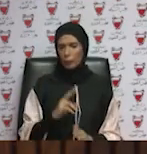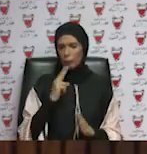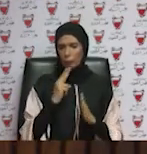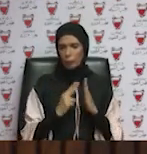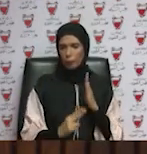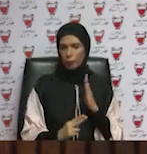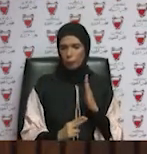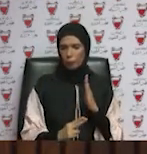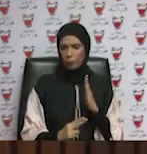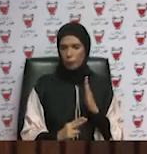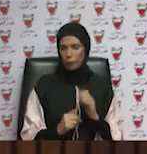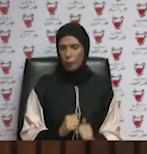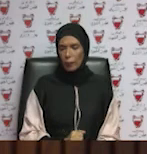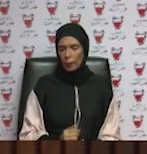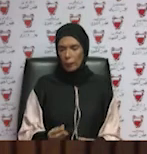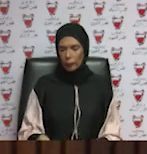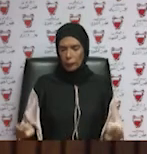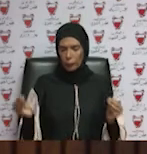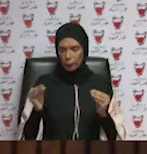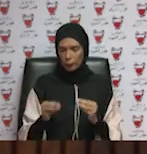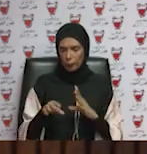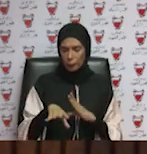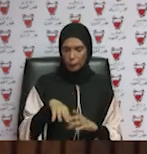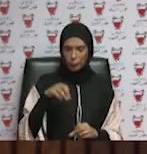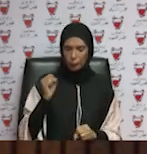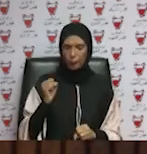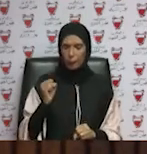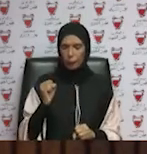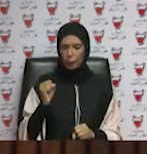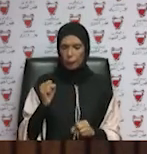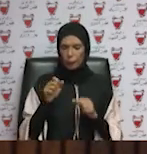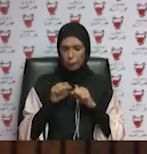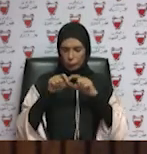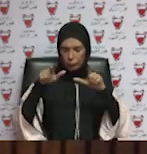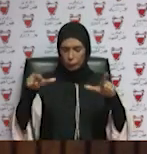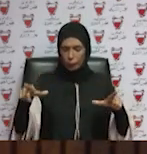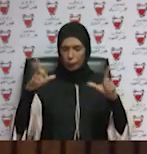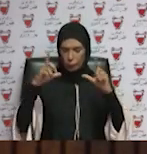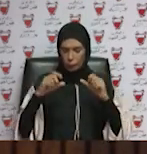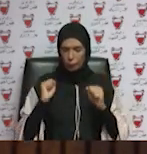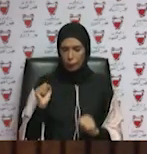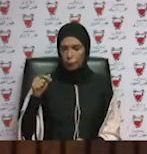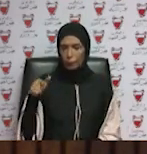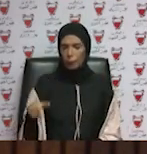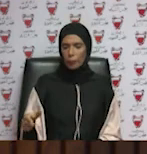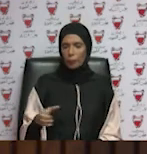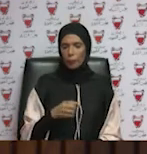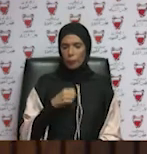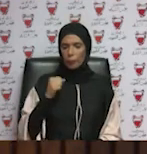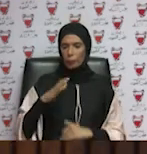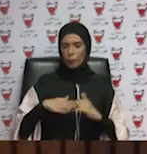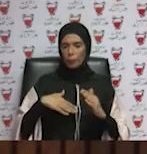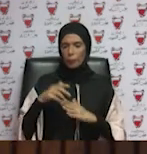أنه ومن أجل زيادة الإنتاجية تتجلى الحاجة إلى مواطنين يمتلكون